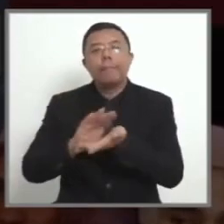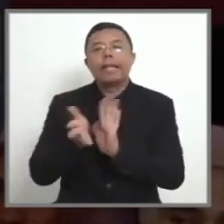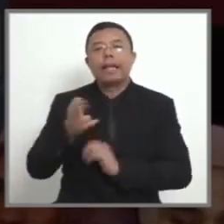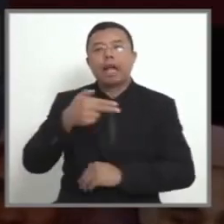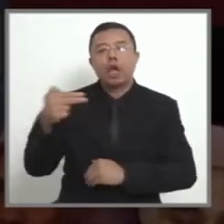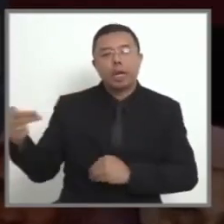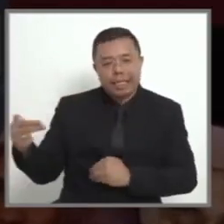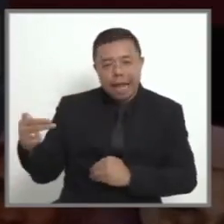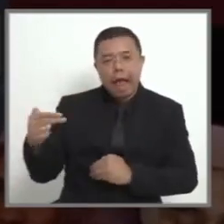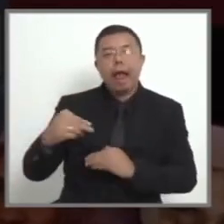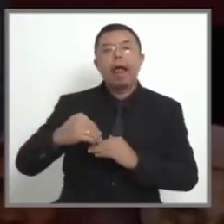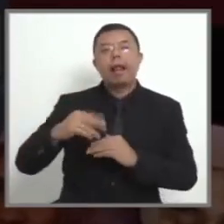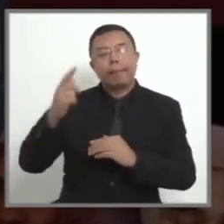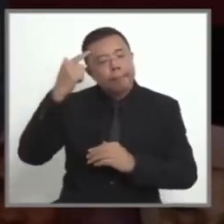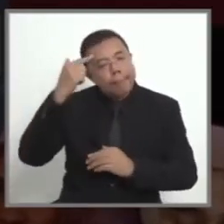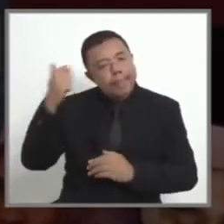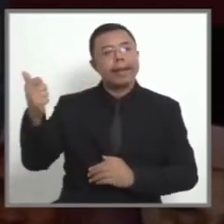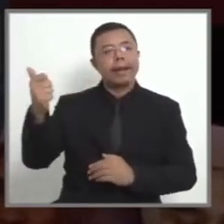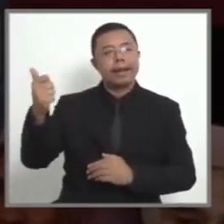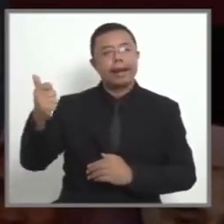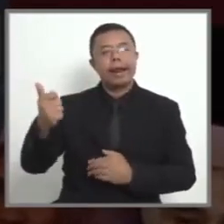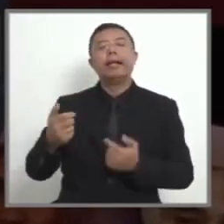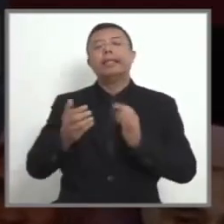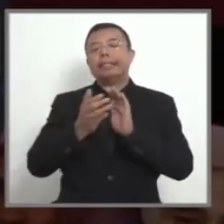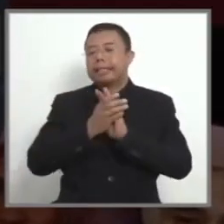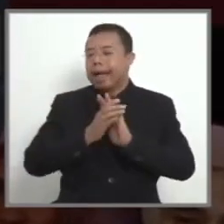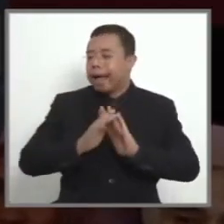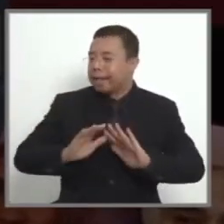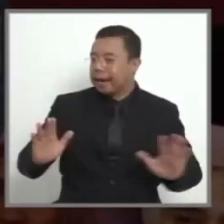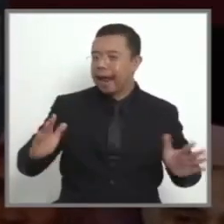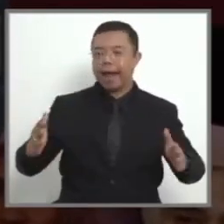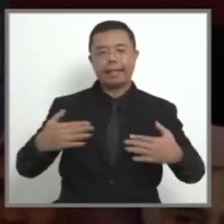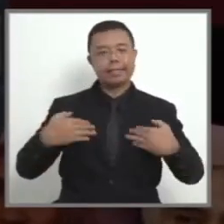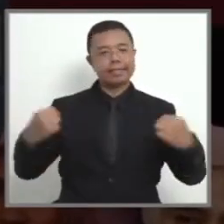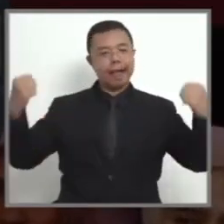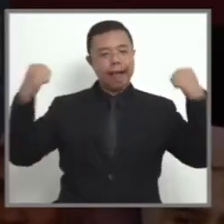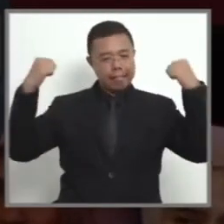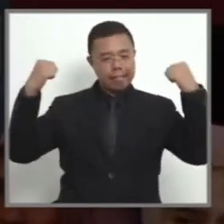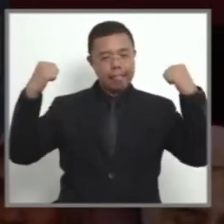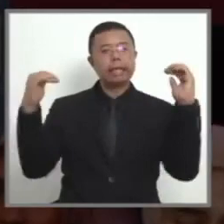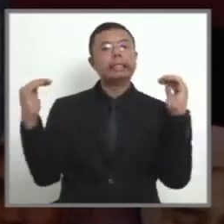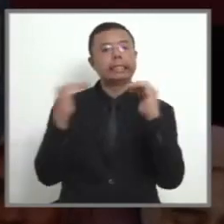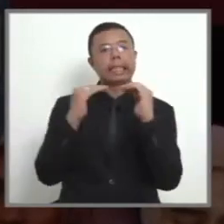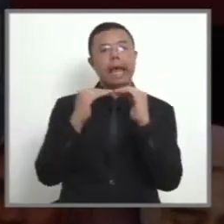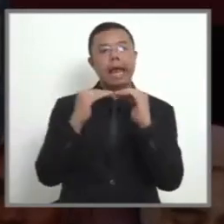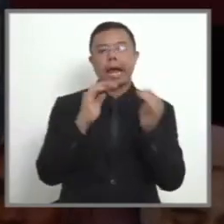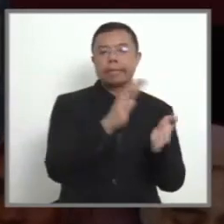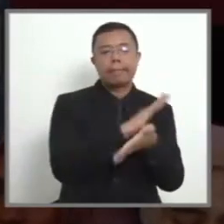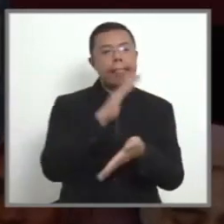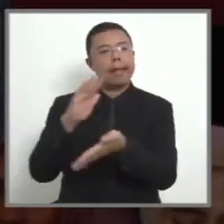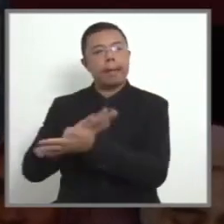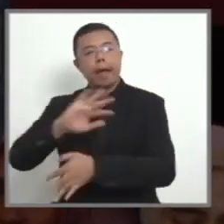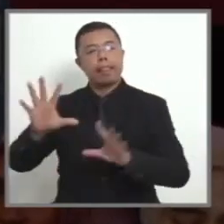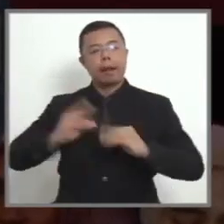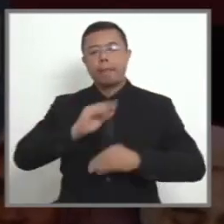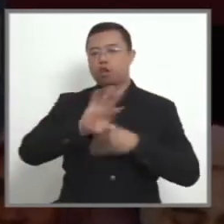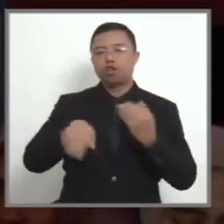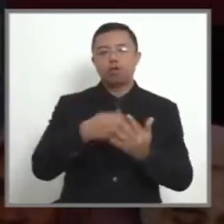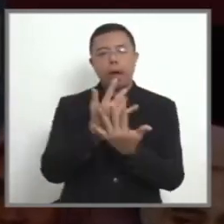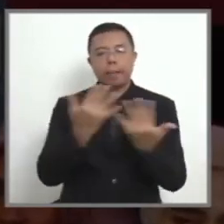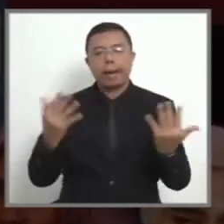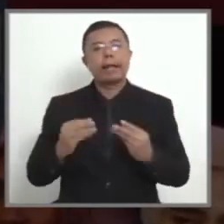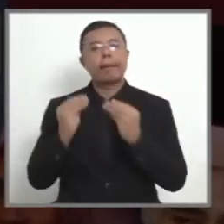Indonesia yang cerdas sejahtera sehat kesetaraan kesempatan bagi semua itulah yang kami akan